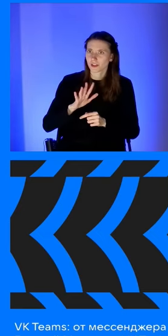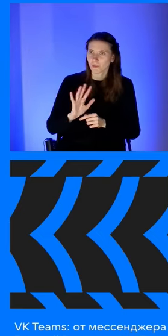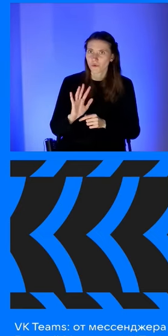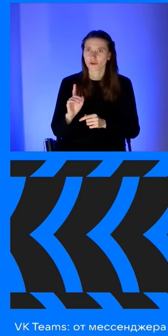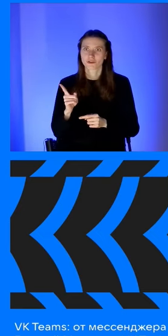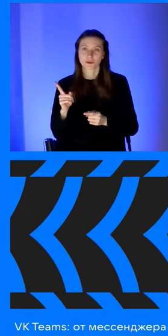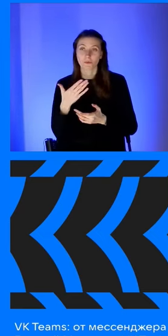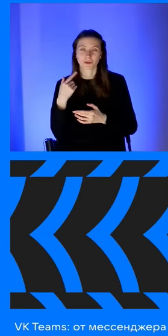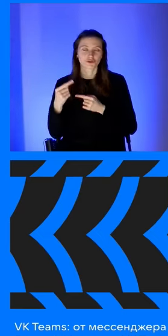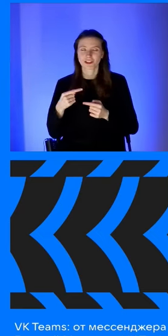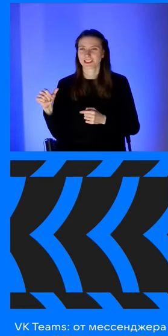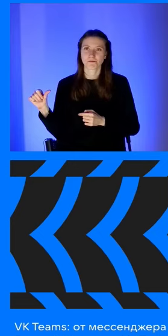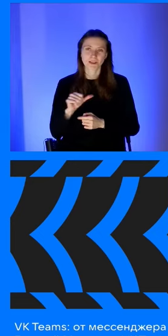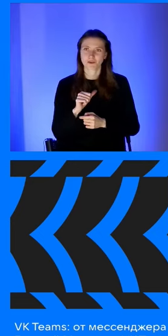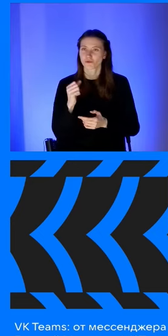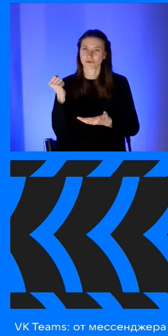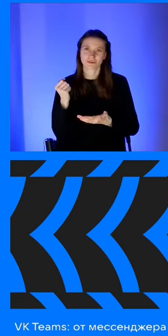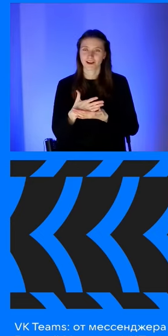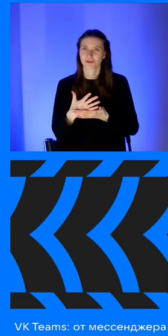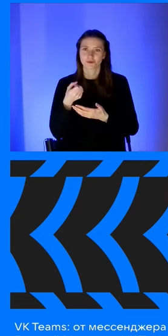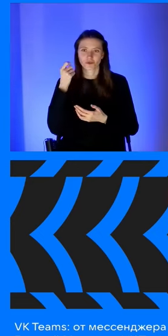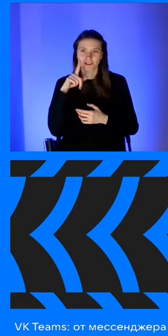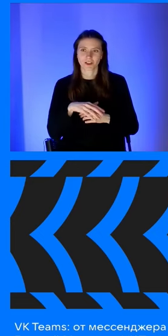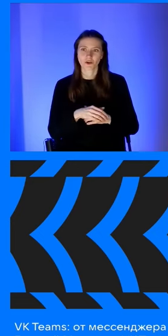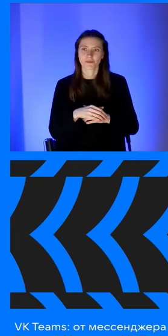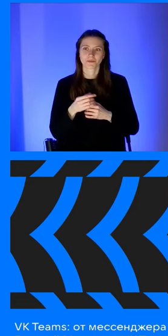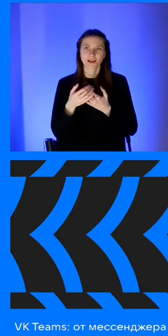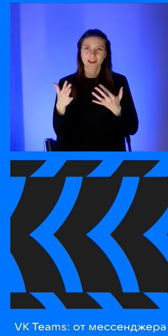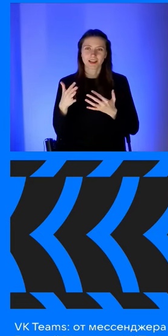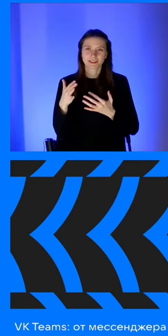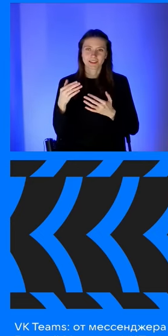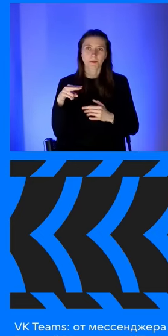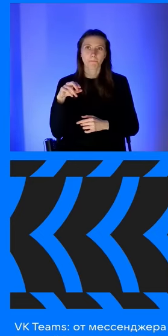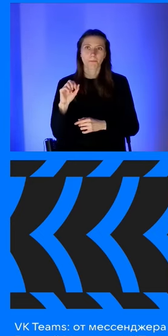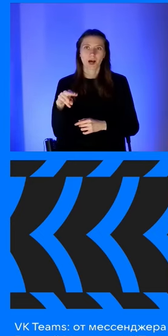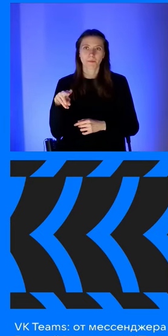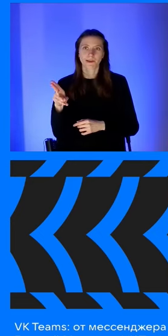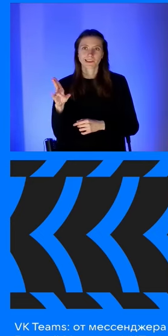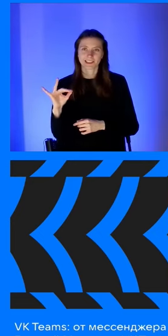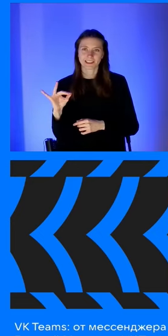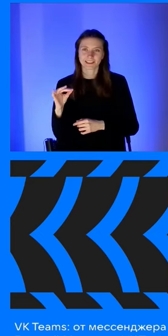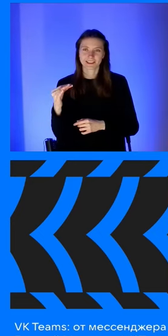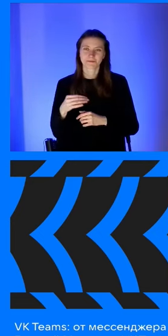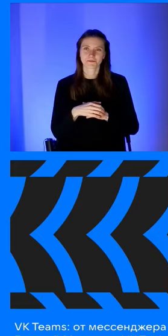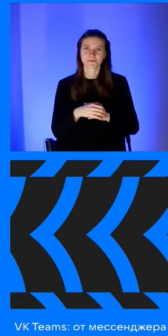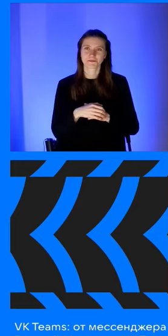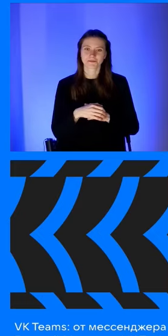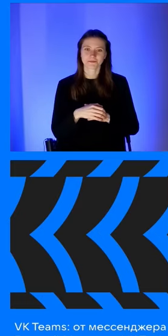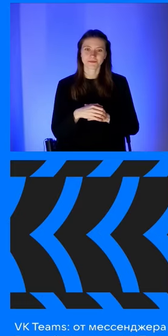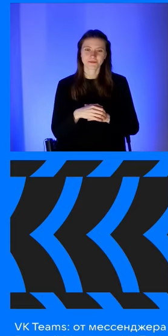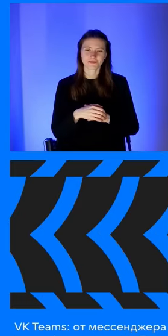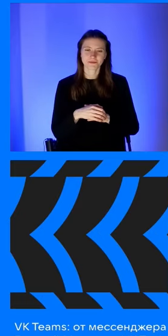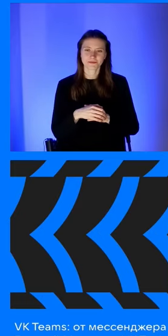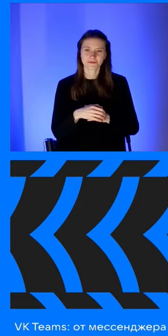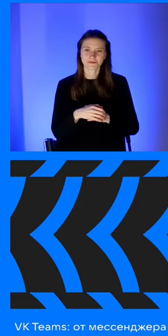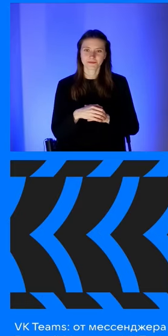минуты. О, да. Это да. Папки, да, папки... Один из ключевых релизов прошлого года. Ребята, у нас конца